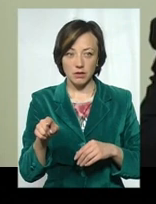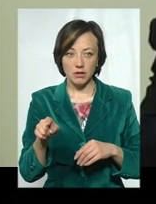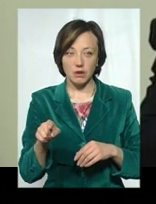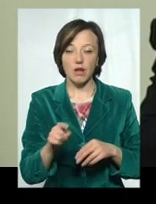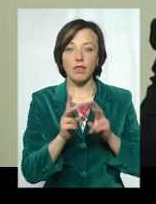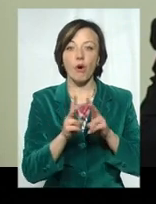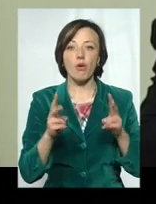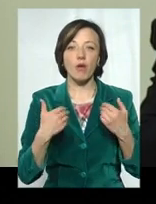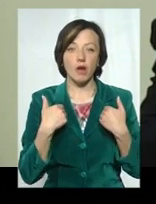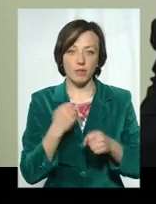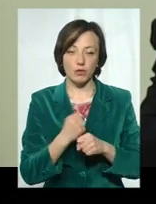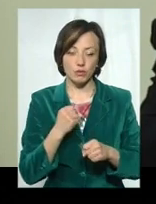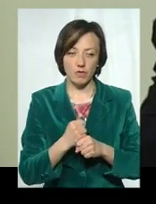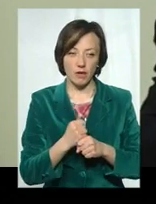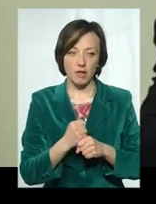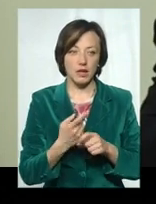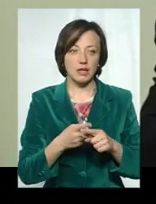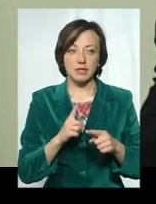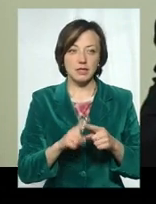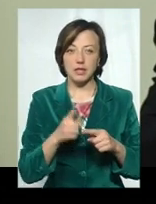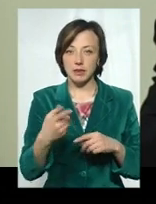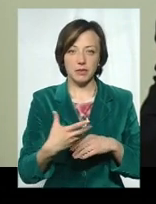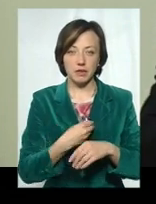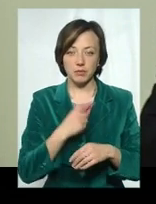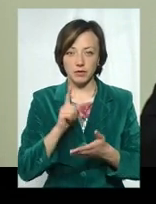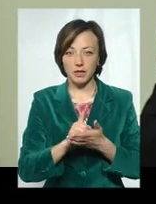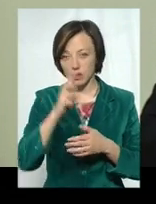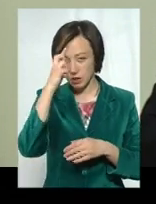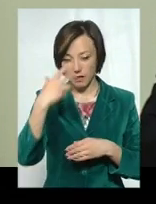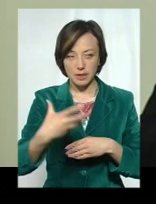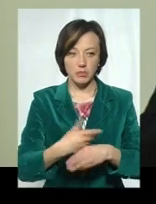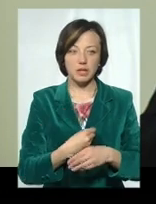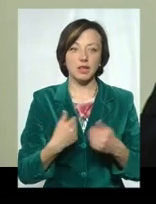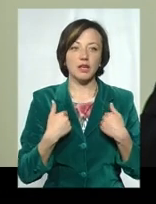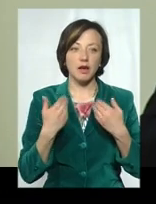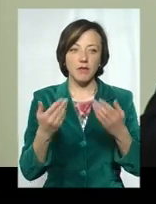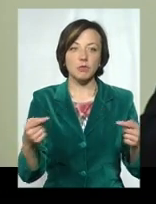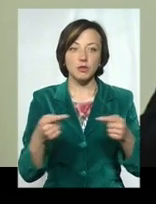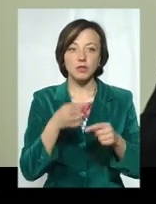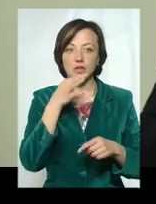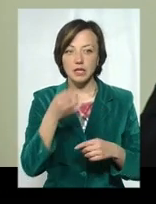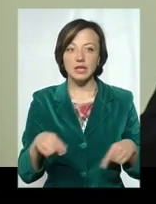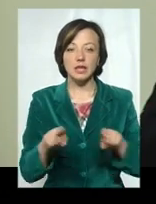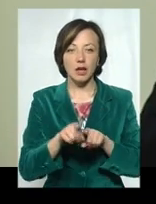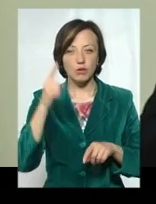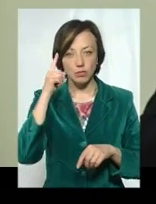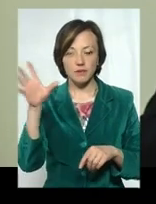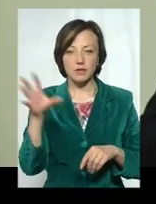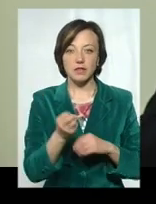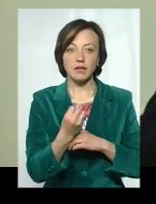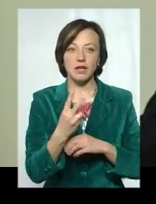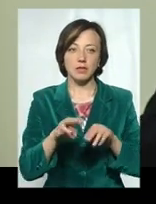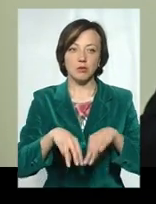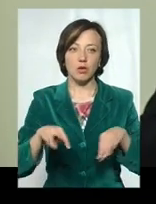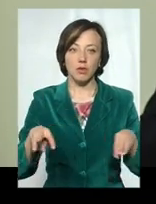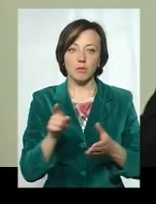на кого я працювала. Це не ти мені платиш, це повинна мені держава заплатити. І я вам точно скажу, що так же думають всі 12 мільйонів